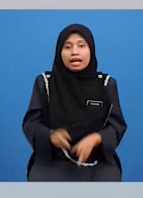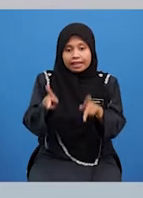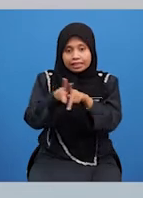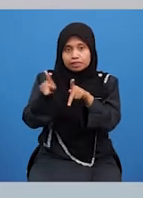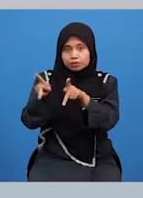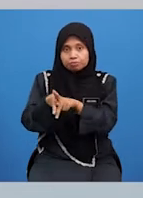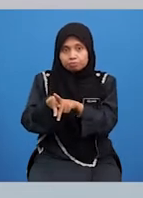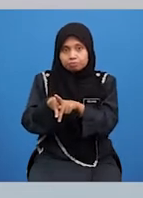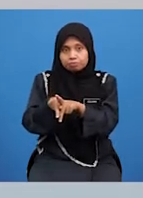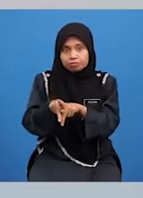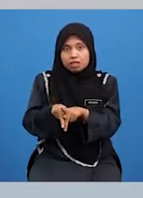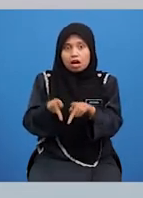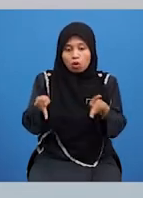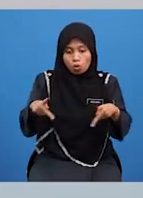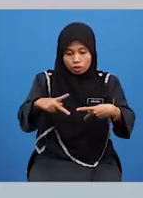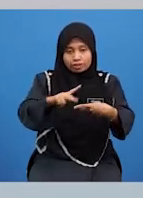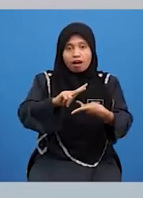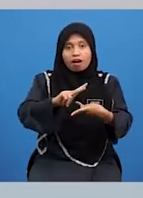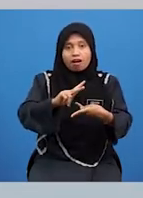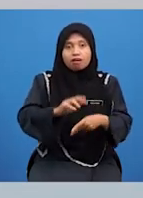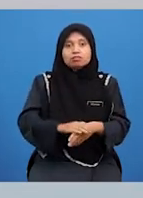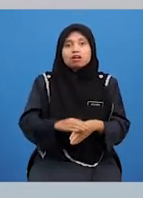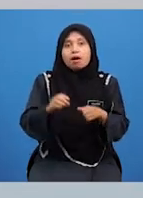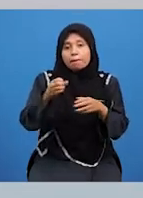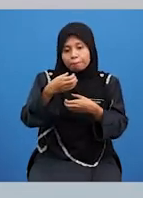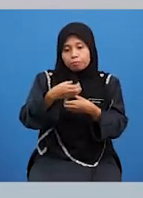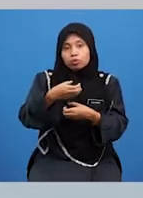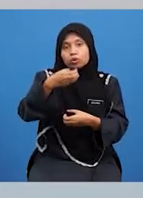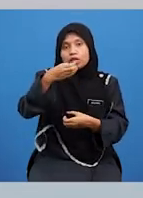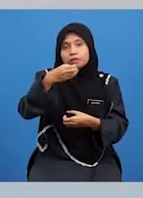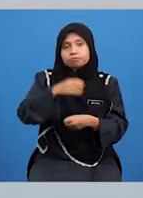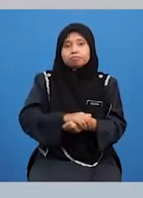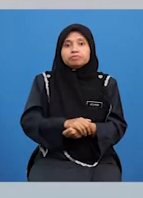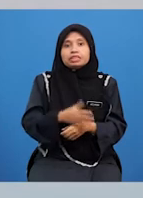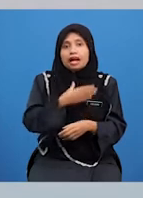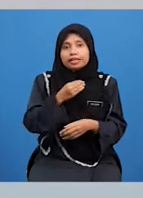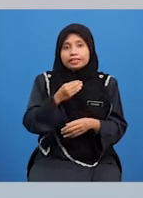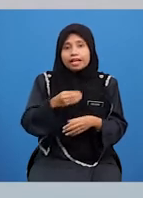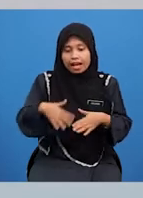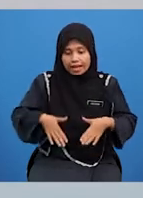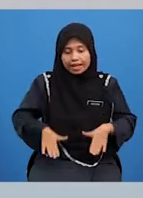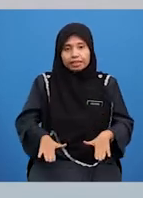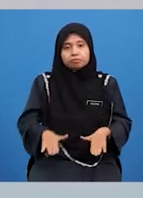Kasut, kotak, botol air dan kain.